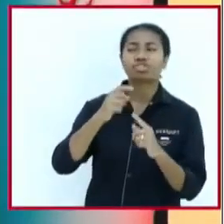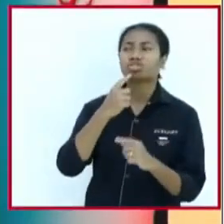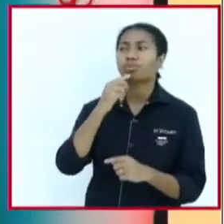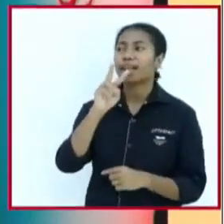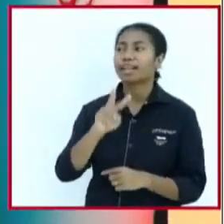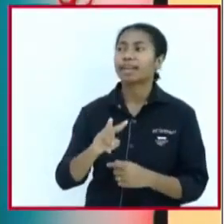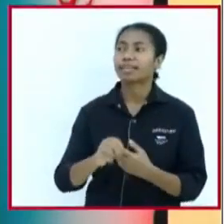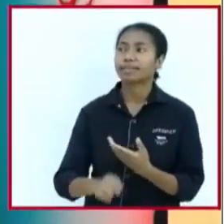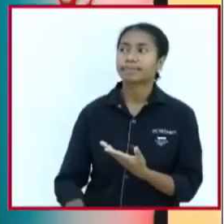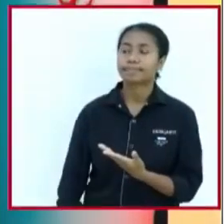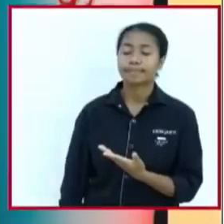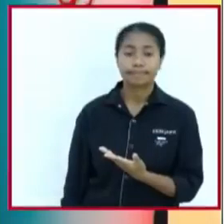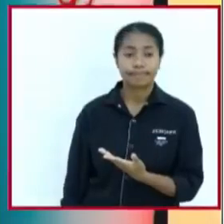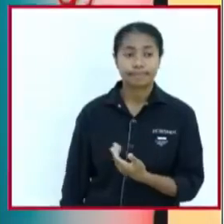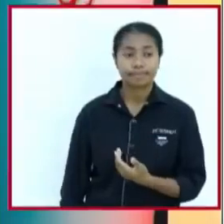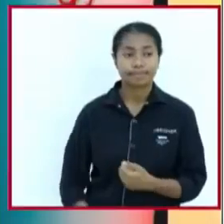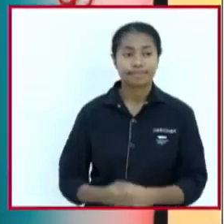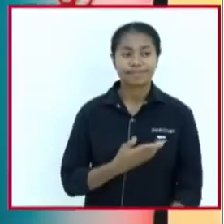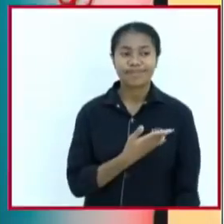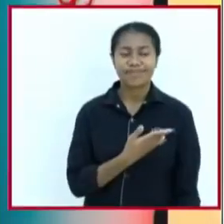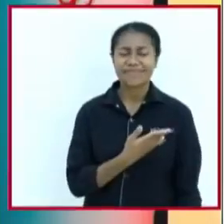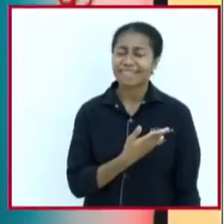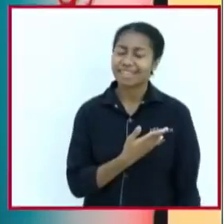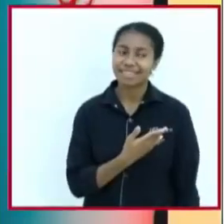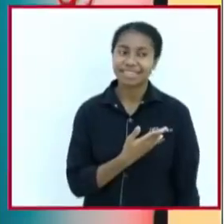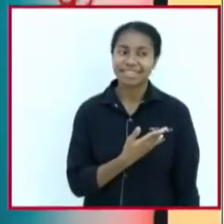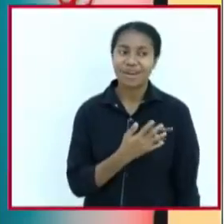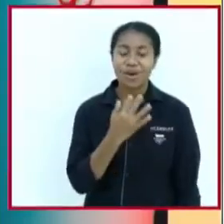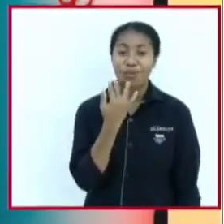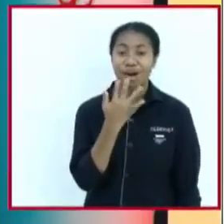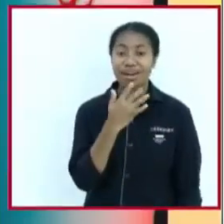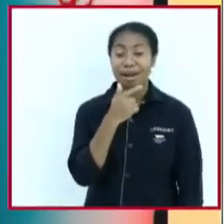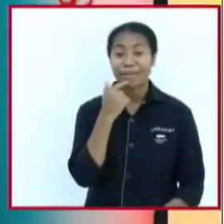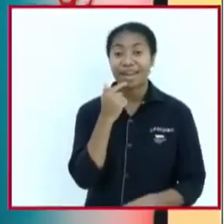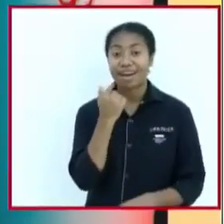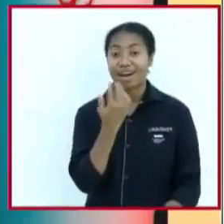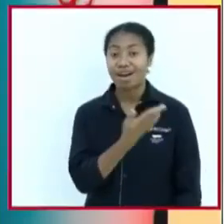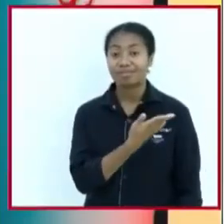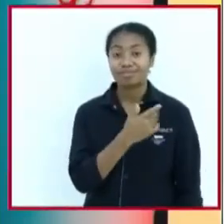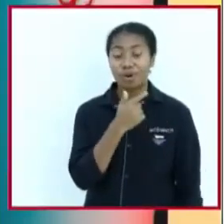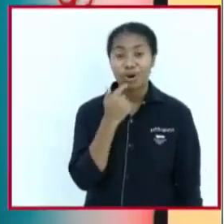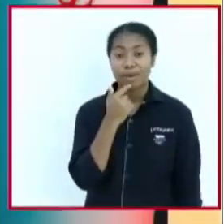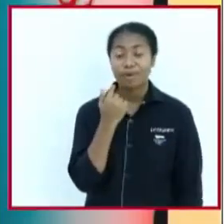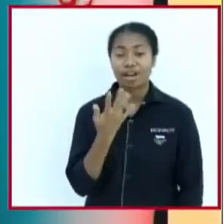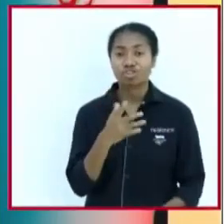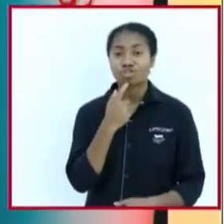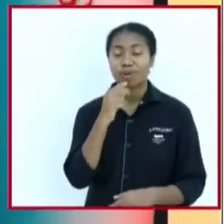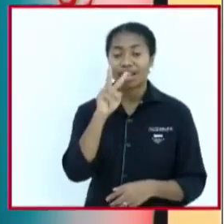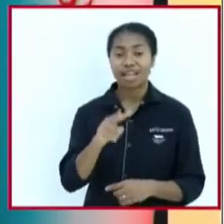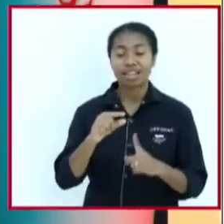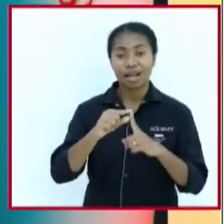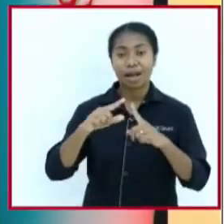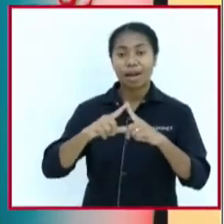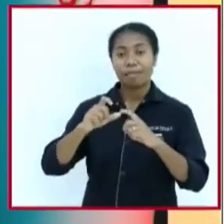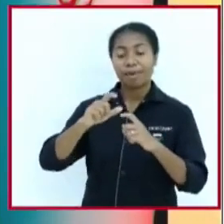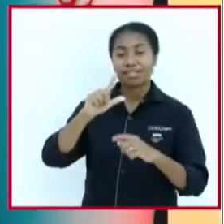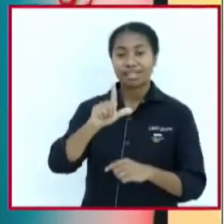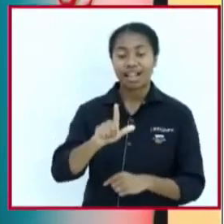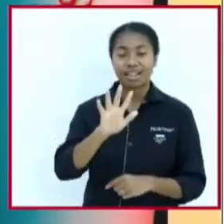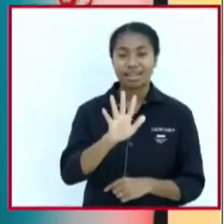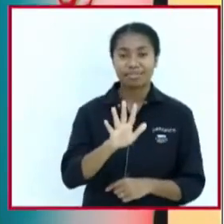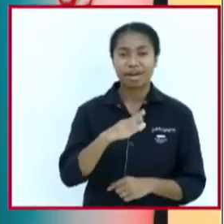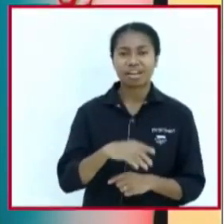Hai ada binasa karena murtad lalu di pasal 5 langit dus dia masih bicara tentang